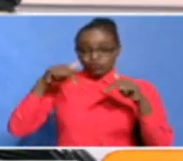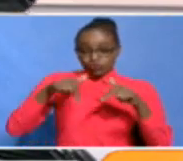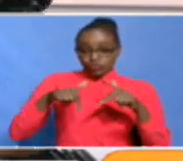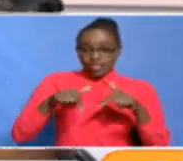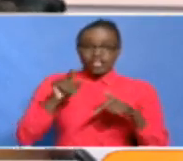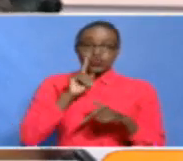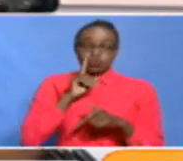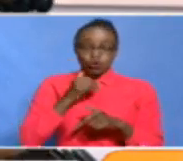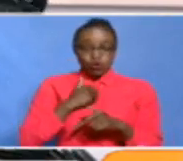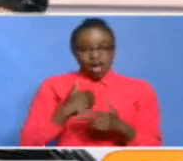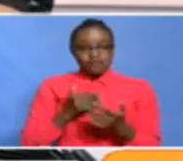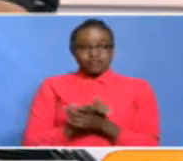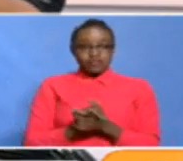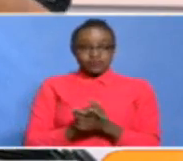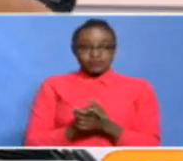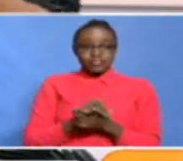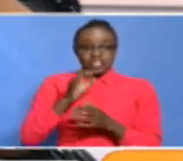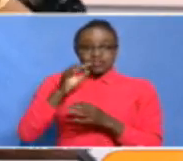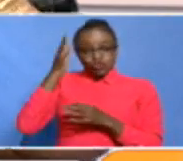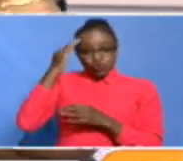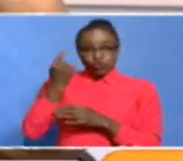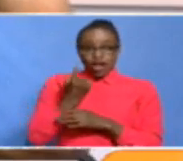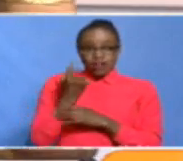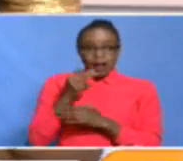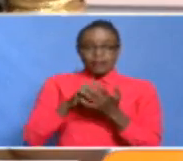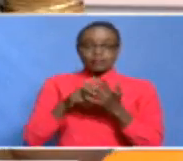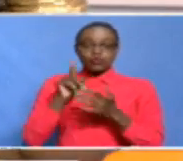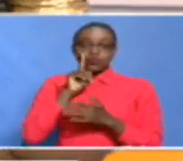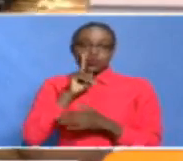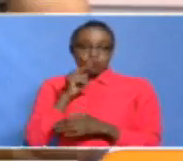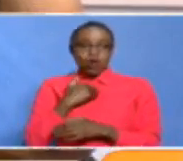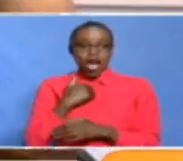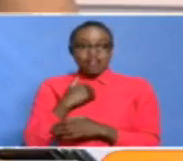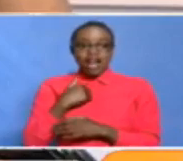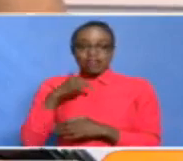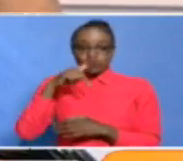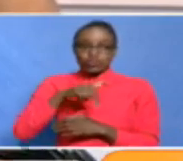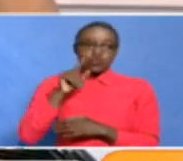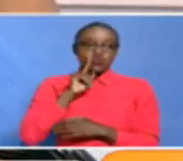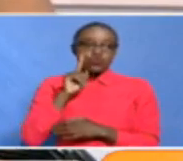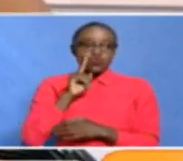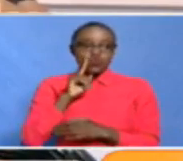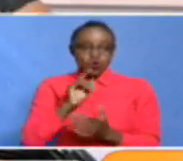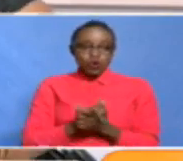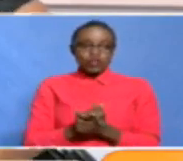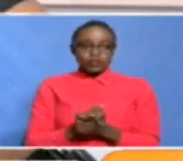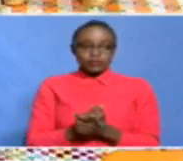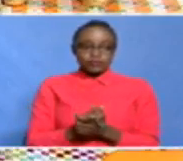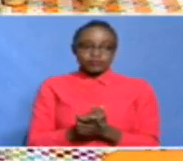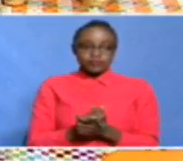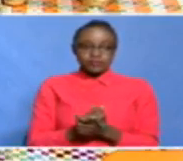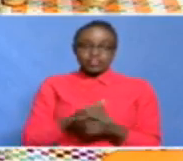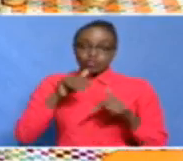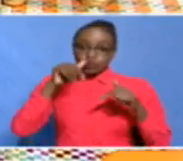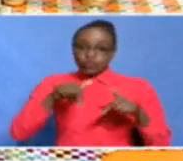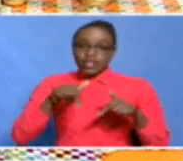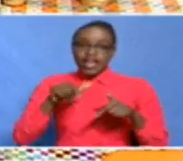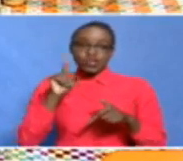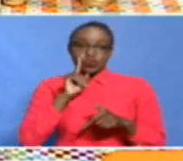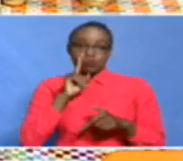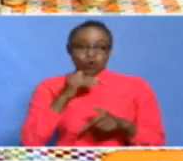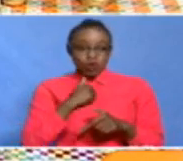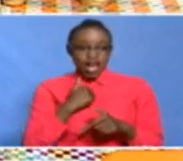na kesho. Kama wewe unajua leo peke yake, mimi najua kesho. Na leo kesho ni ligi. Na leo na kesho una